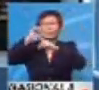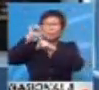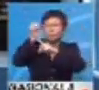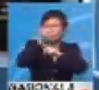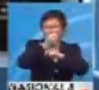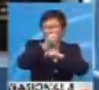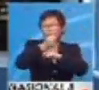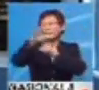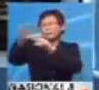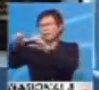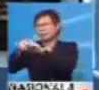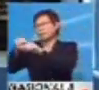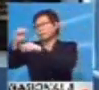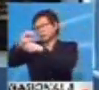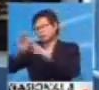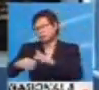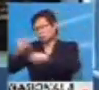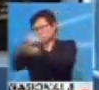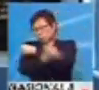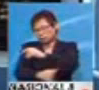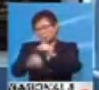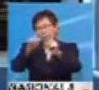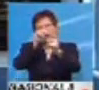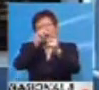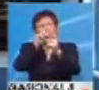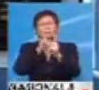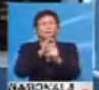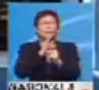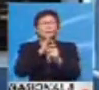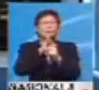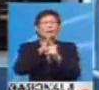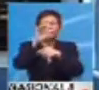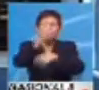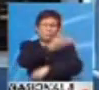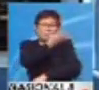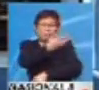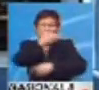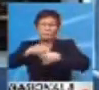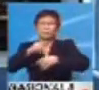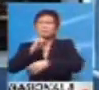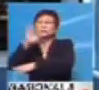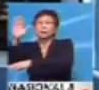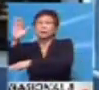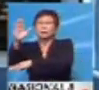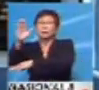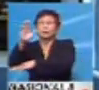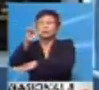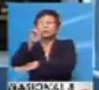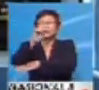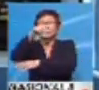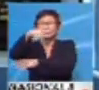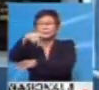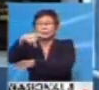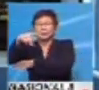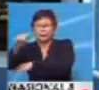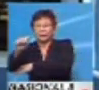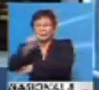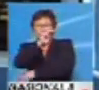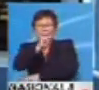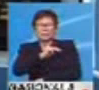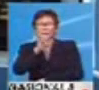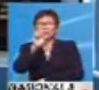yang melibatkan pekerjaan asing menyentuh secara spesifik perkara yang melibatkan buruh dalam perjanjian perkongsian Trans Pasifik di PPE